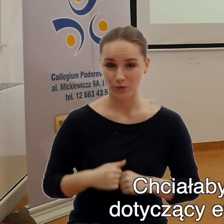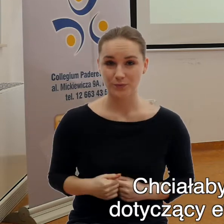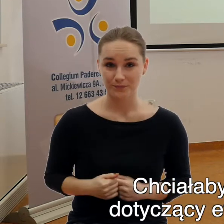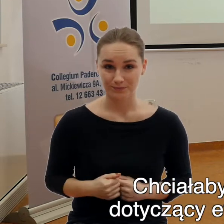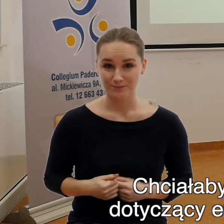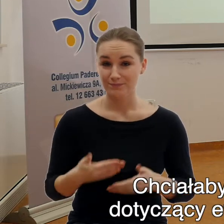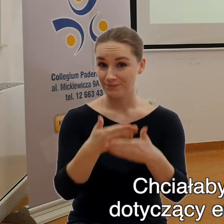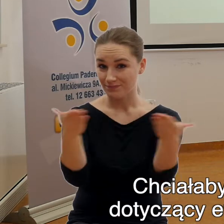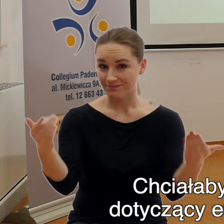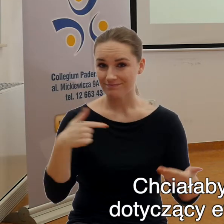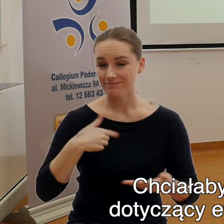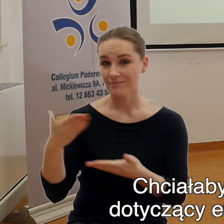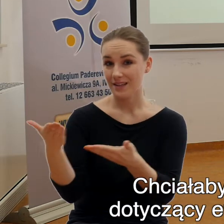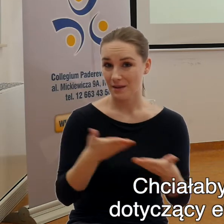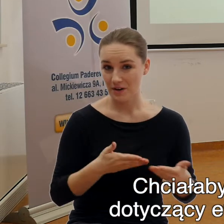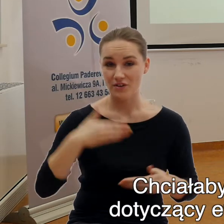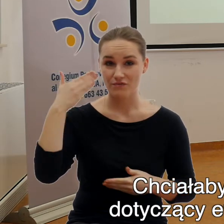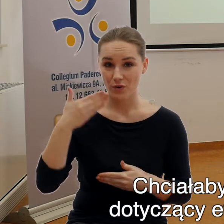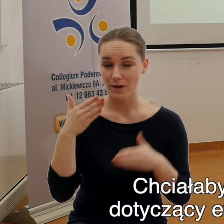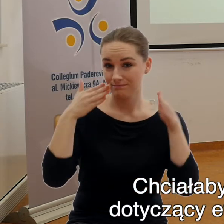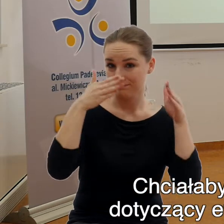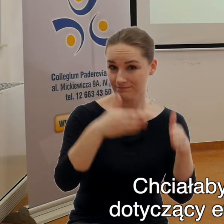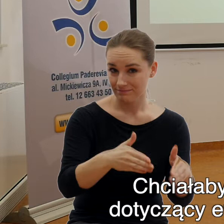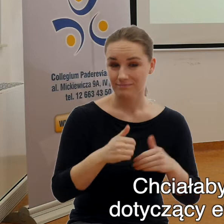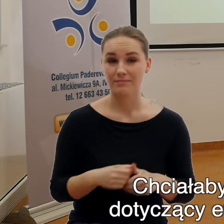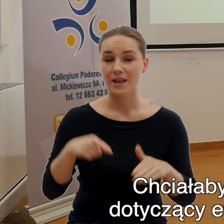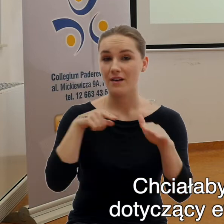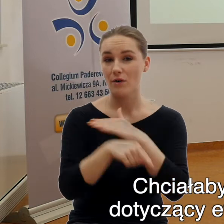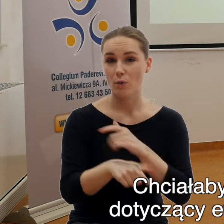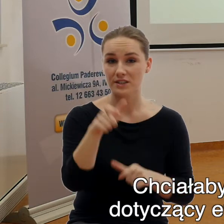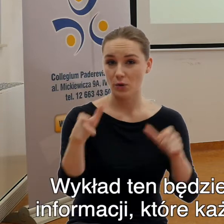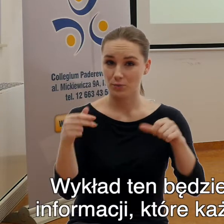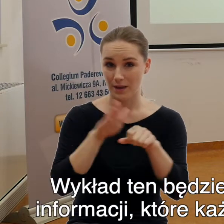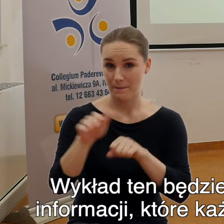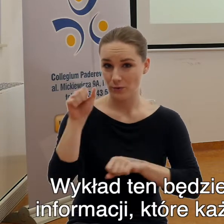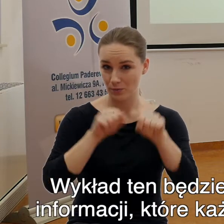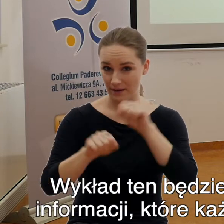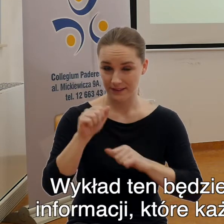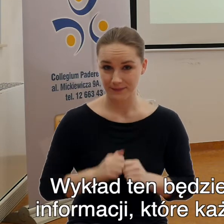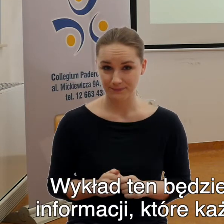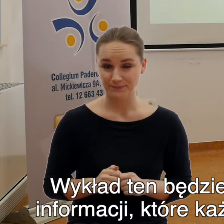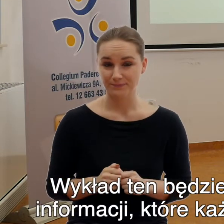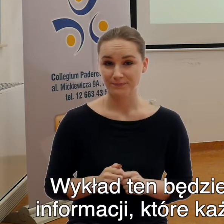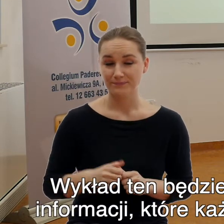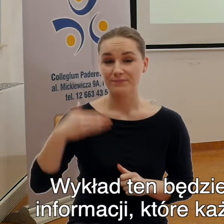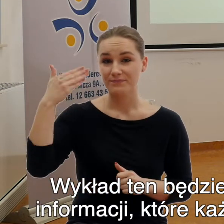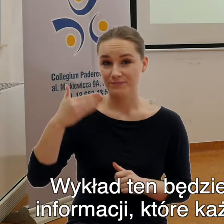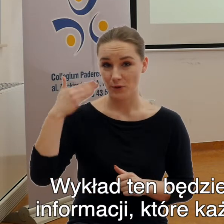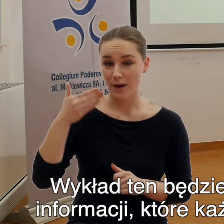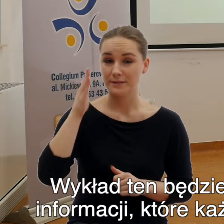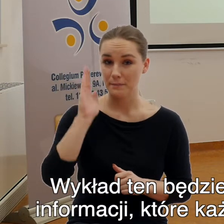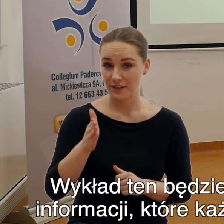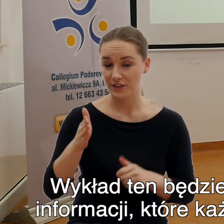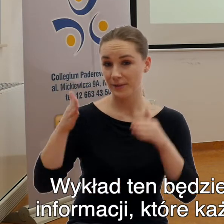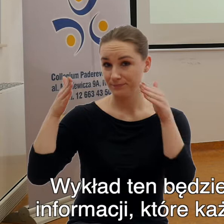zaprosić na wykład dotyczący ewakuacji osób z niepełnosprawnościami. I wykład ten będzie dotyczył w dużej